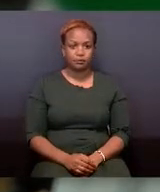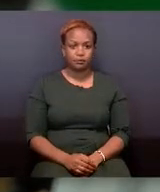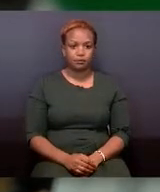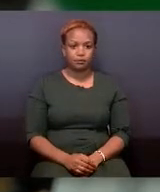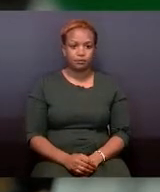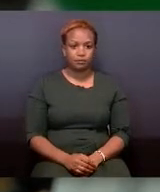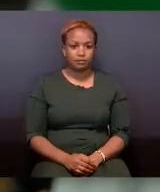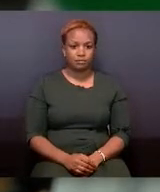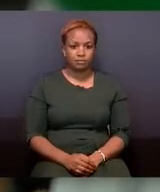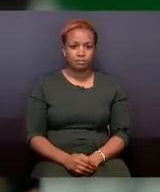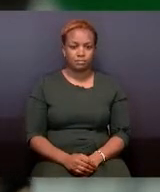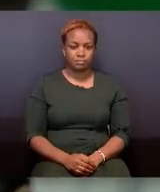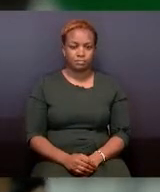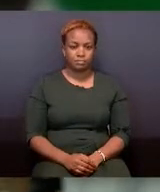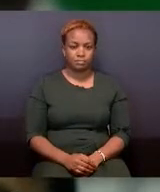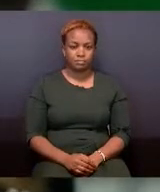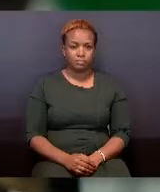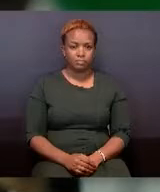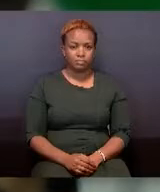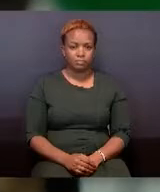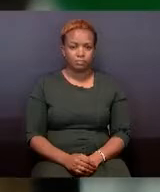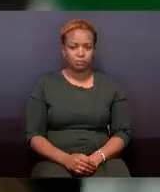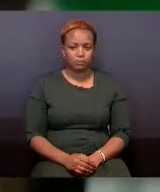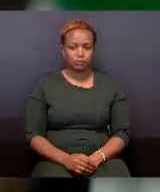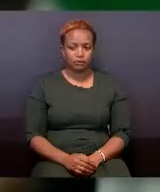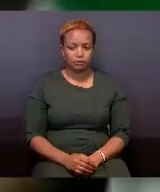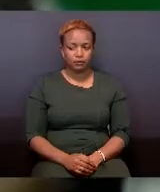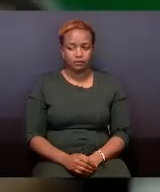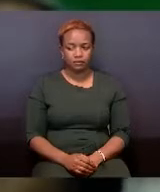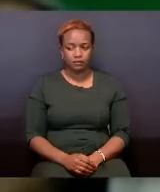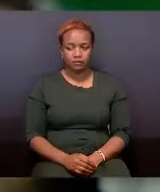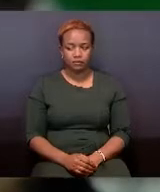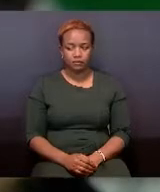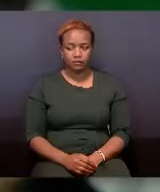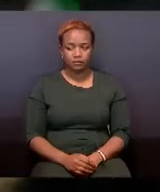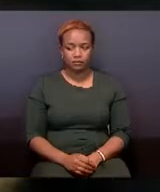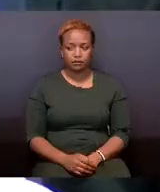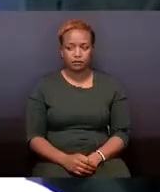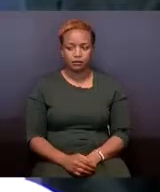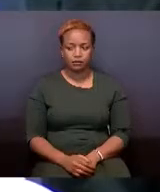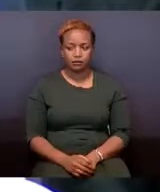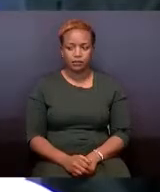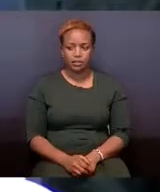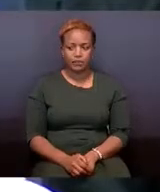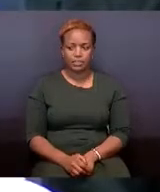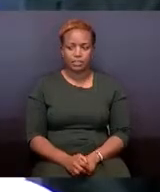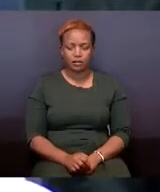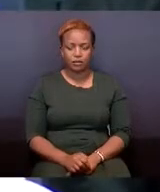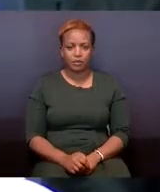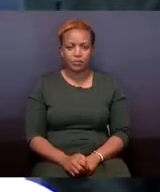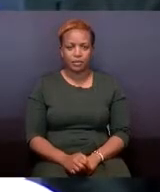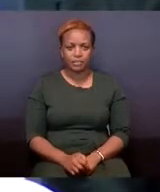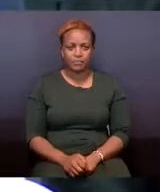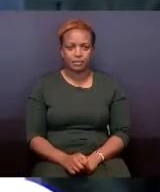à visiter la magnifique ville d'Agadez dans le nord du pays, de mon pays, ou bien le plateau de Gizeh en Égypte. Nous avons